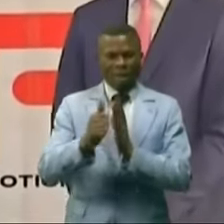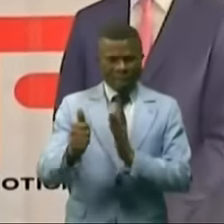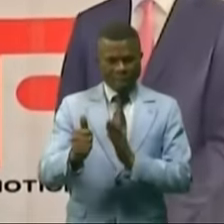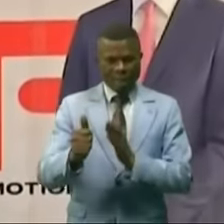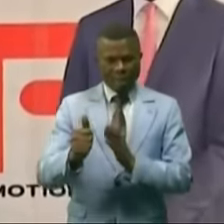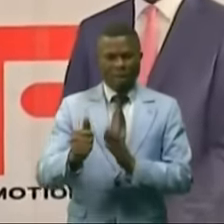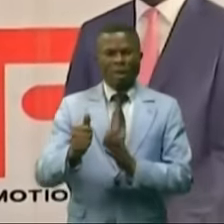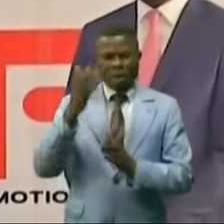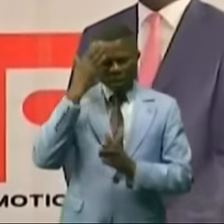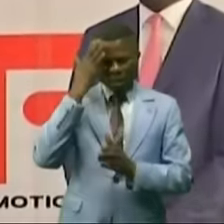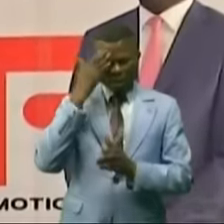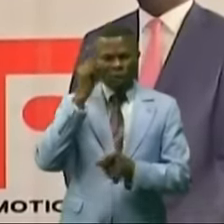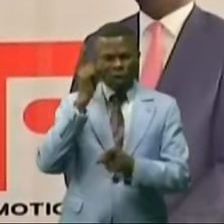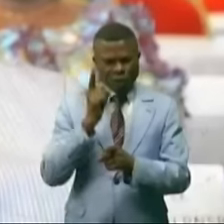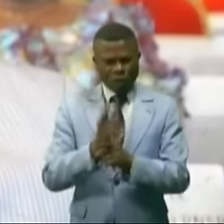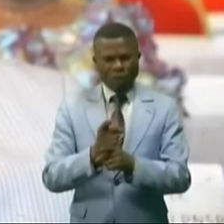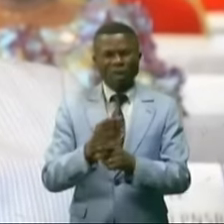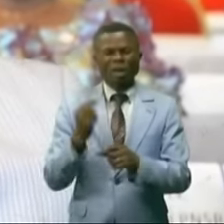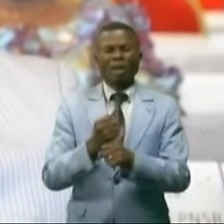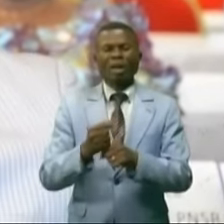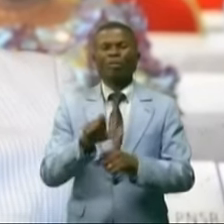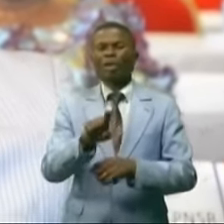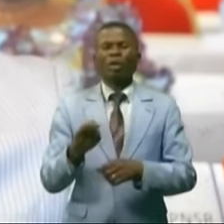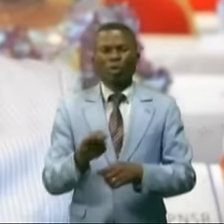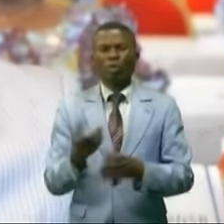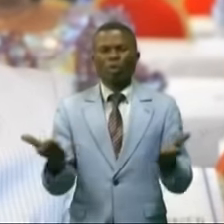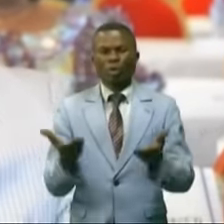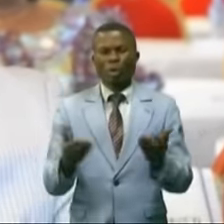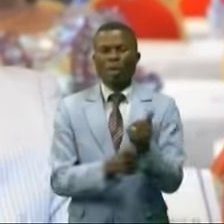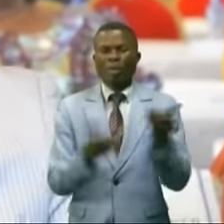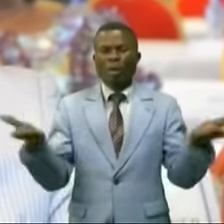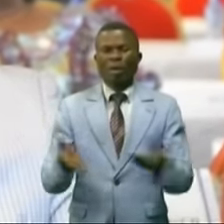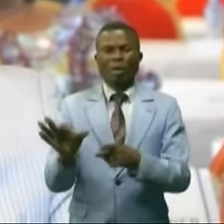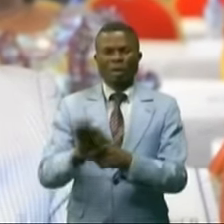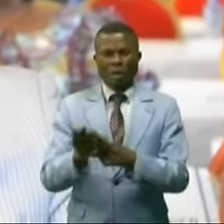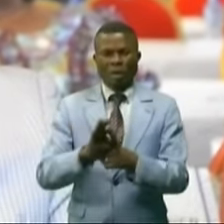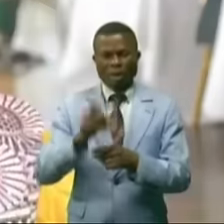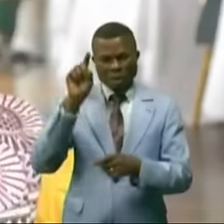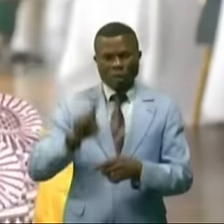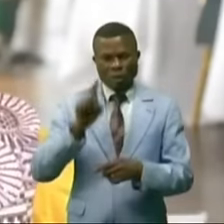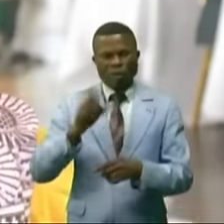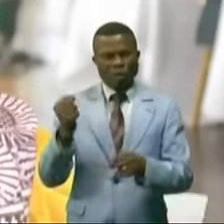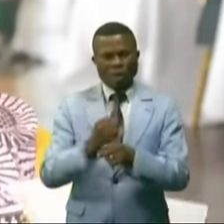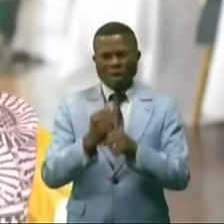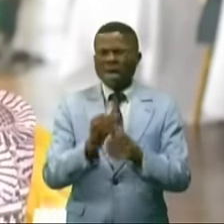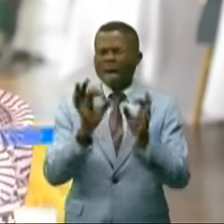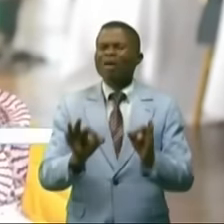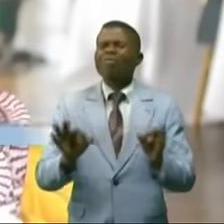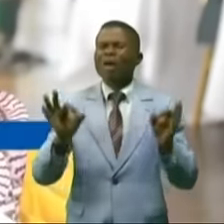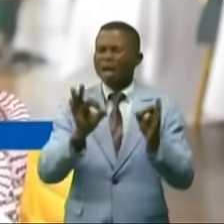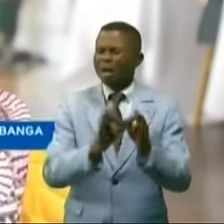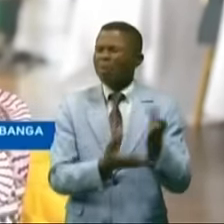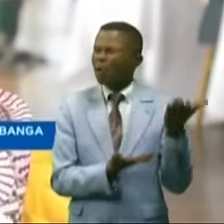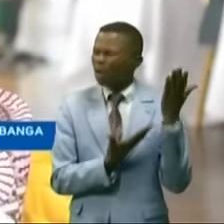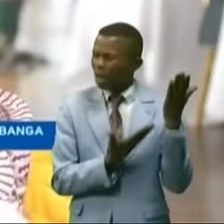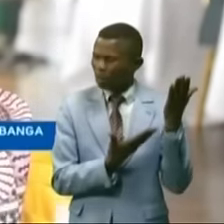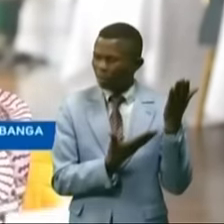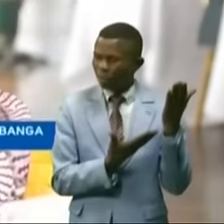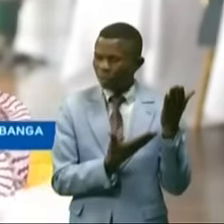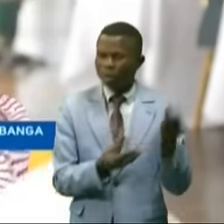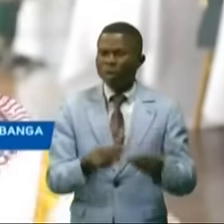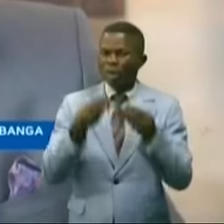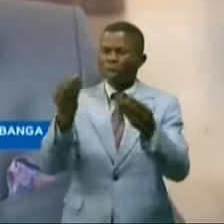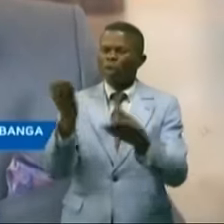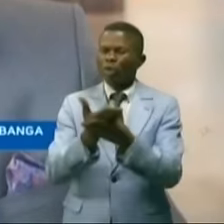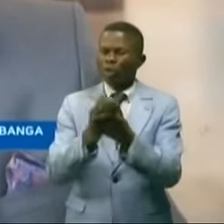qu'est-ce qu'on veut obtenir comme résultat. Les participants sont aussi appelés à un travail de fond pour ressortir une réelle